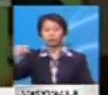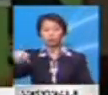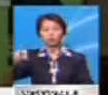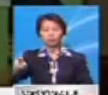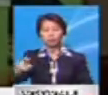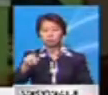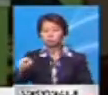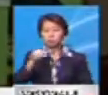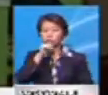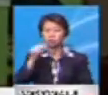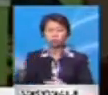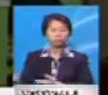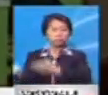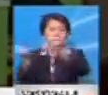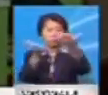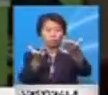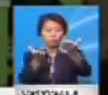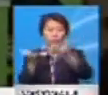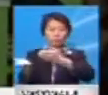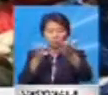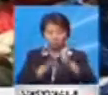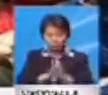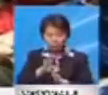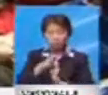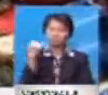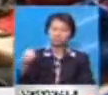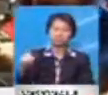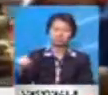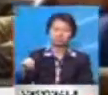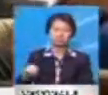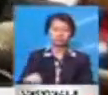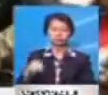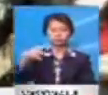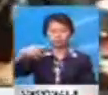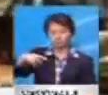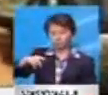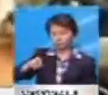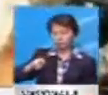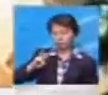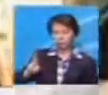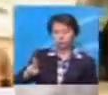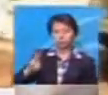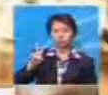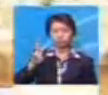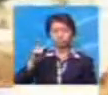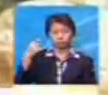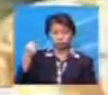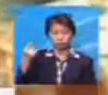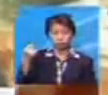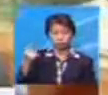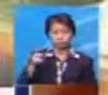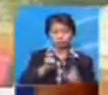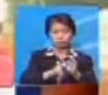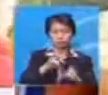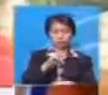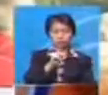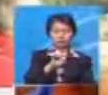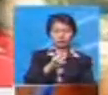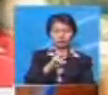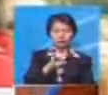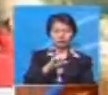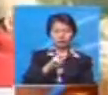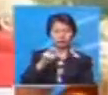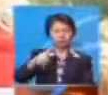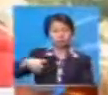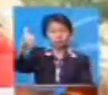Beliau tidak dapat membawa pembangunan. Pada PRU DUN Sarawak 2011, kerusi DUN Krian dimenangi